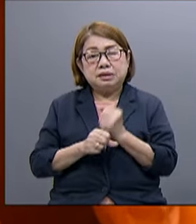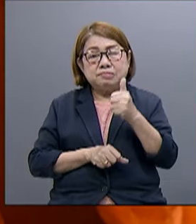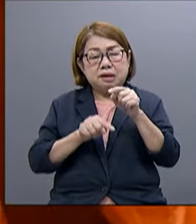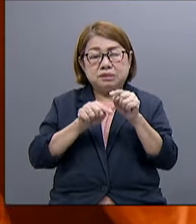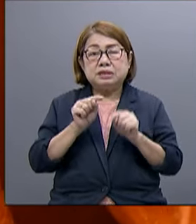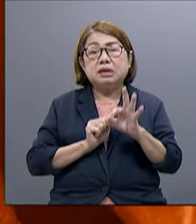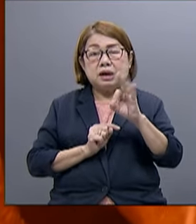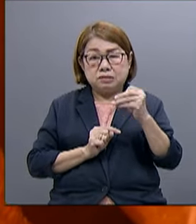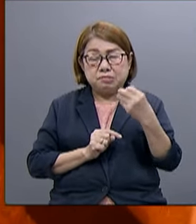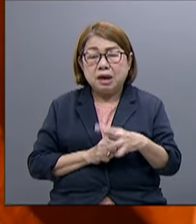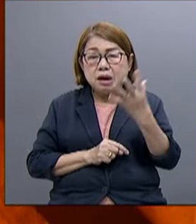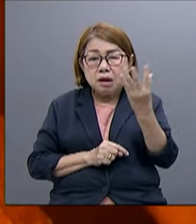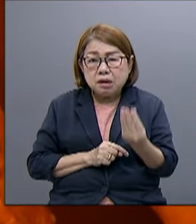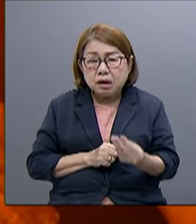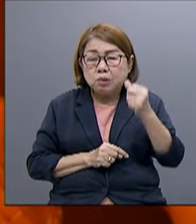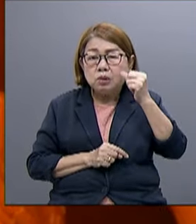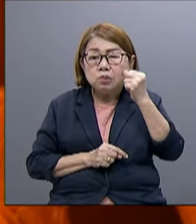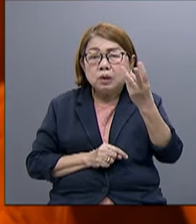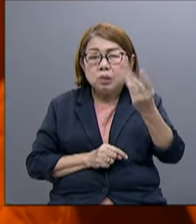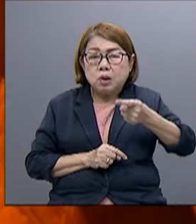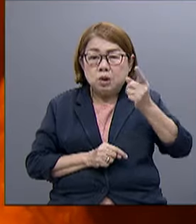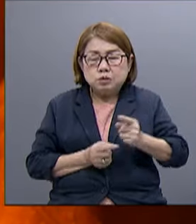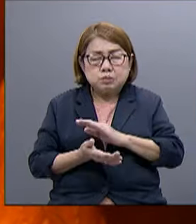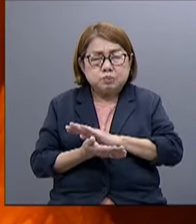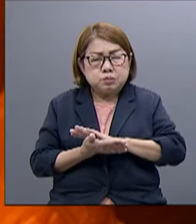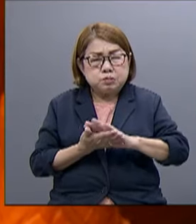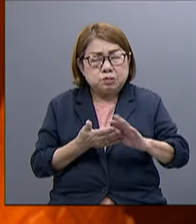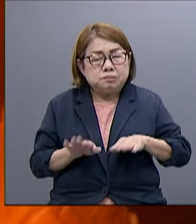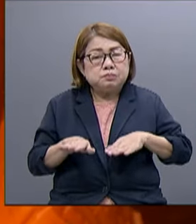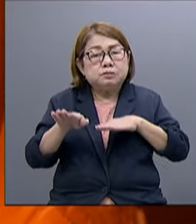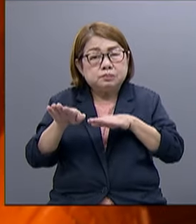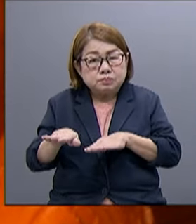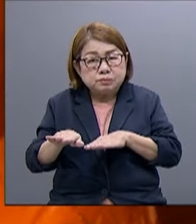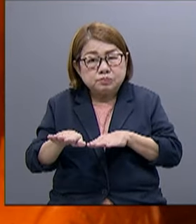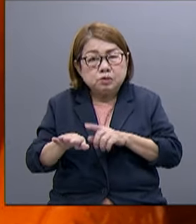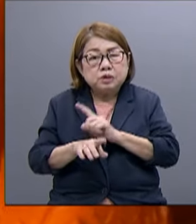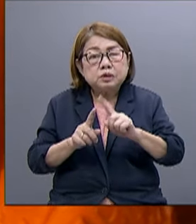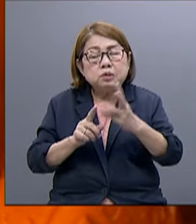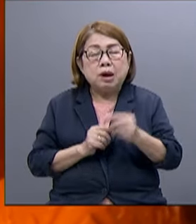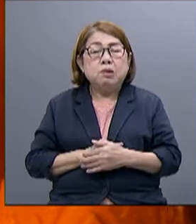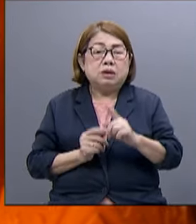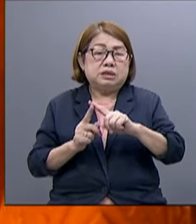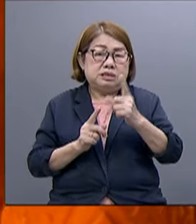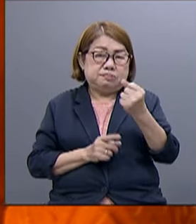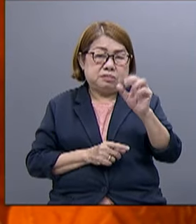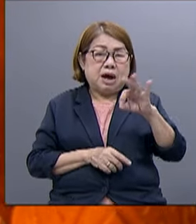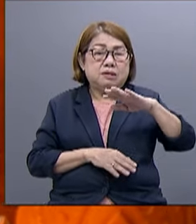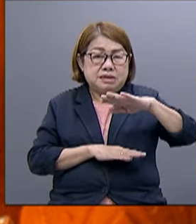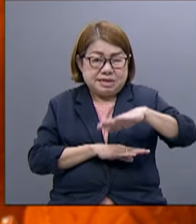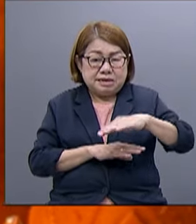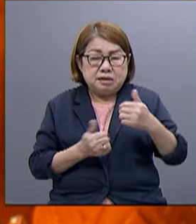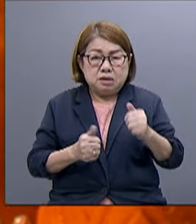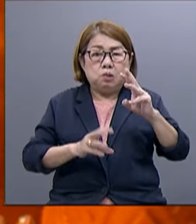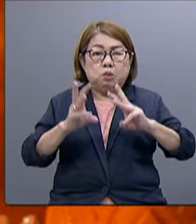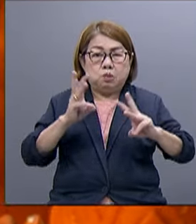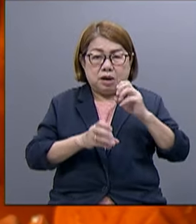90% เหลือเวลากี่วันนะครับในการทำอันนี้เราจะต้องเอาเทียนเข้าไปที่ทุ่งศรีเมืองวันไหนนะครับพี ่วันที่19เย็นวันที่19นะครับ ตอนนี้ก็ยังมีเวลาแล้